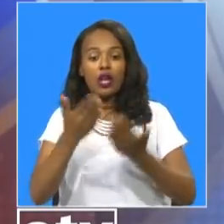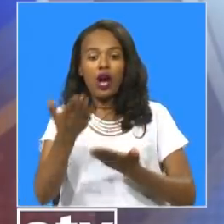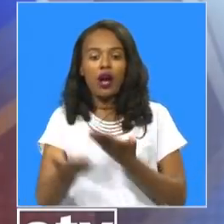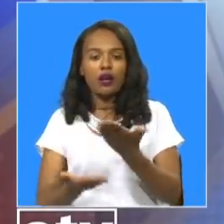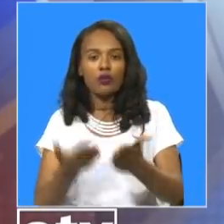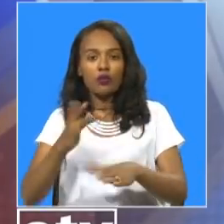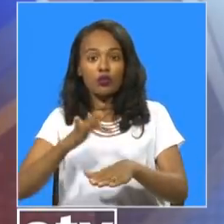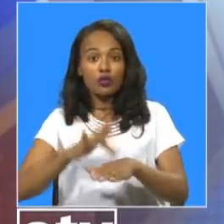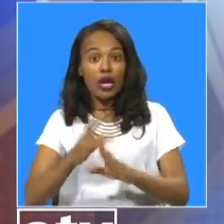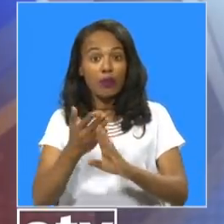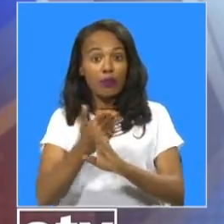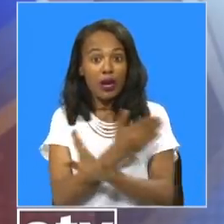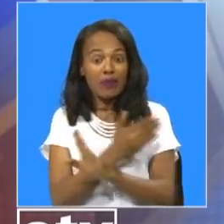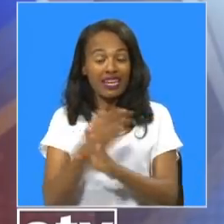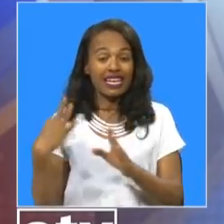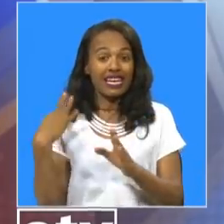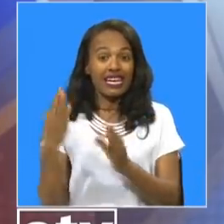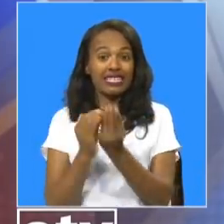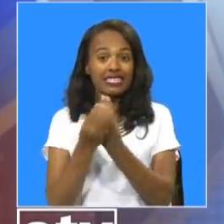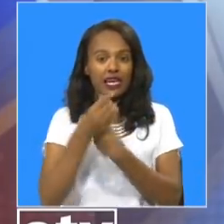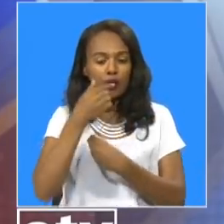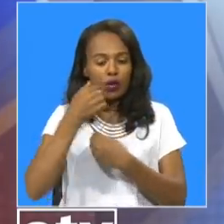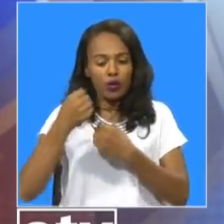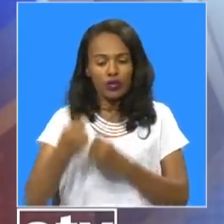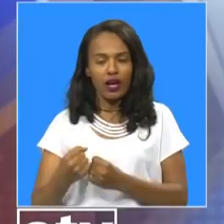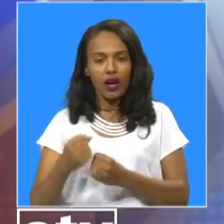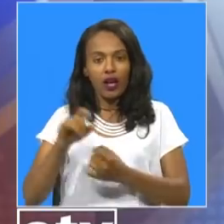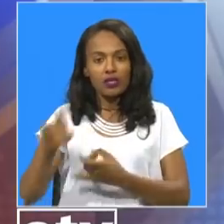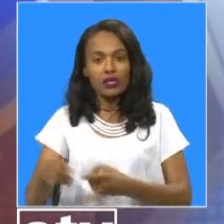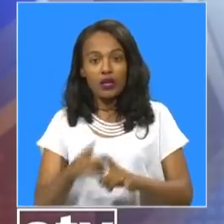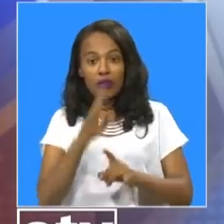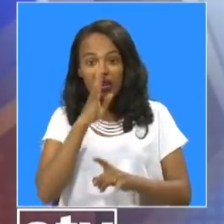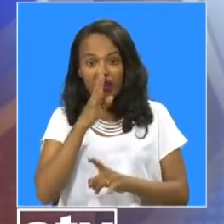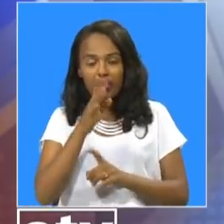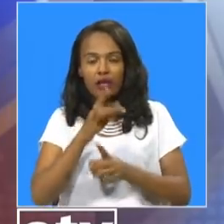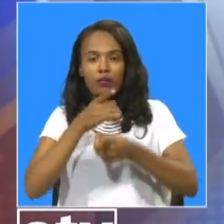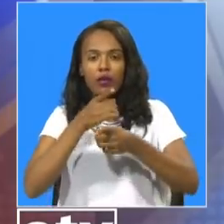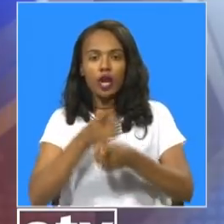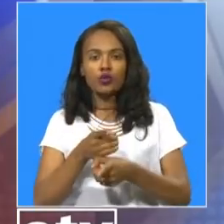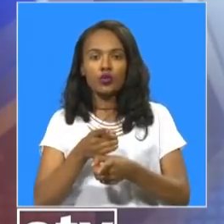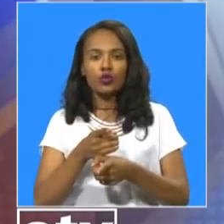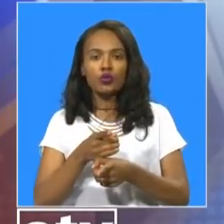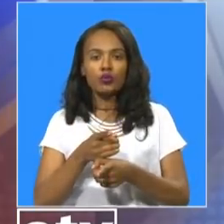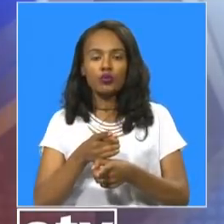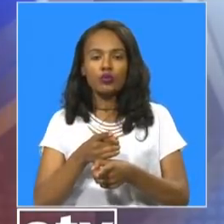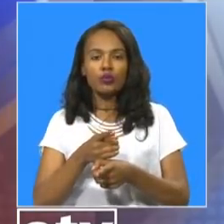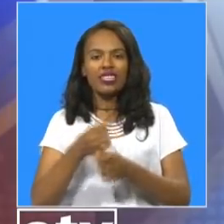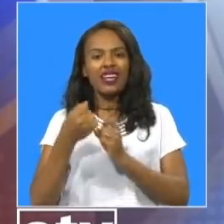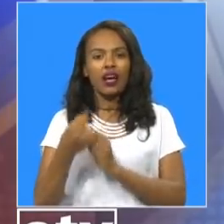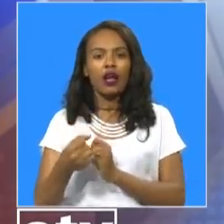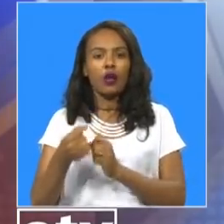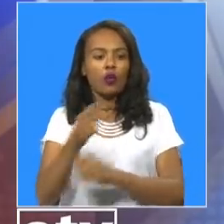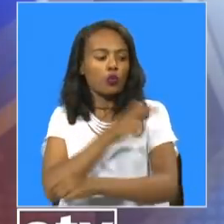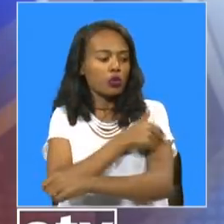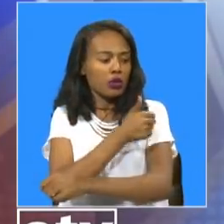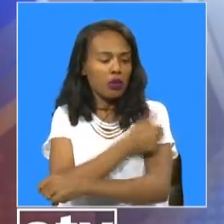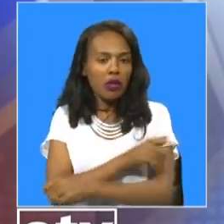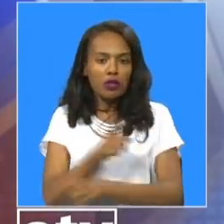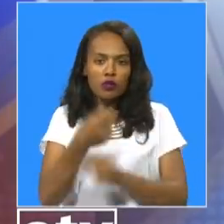ላይ ፕራይመሪ ሄልዝ ኬር የምንለው ጠንካራ ሲስተም ከፈጠርን ምላሾቹም ጠንካራ የሆኑ የክትባት ሊሆን